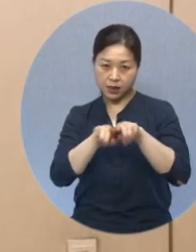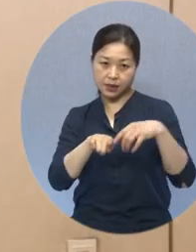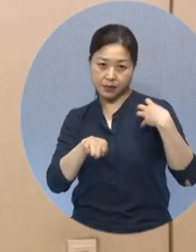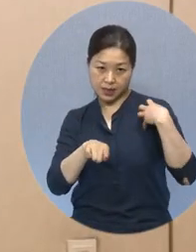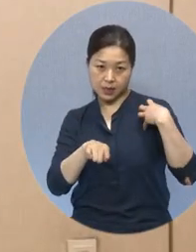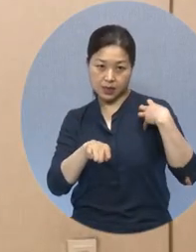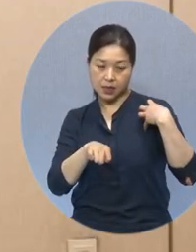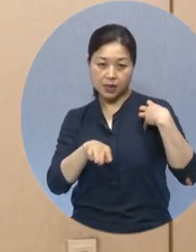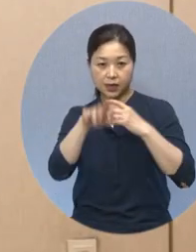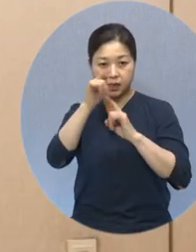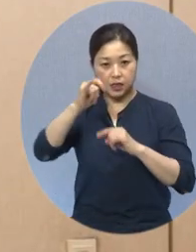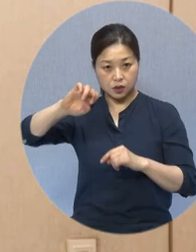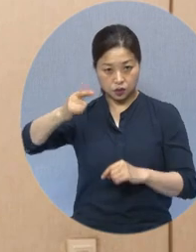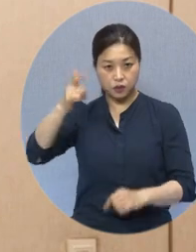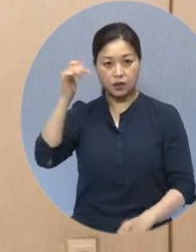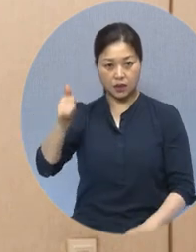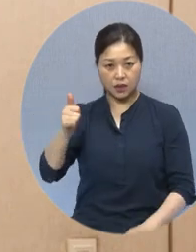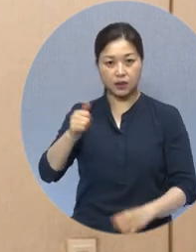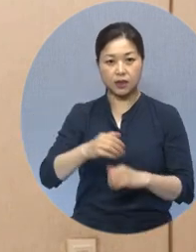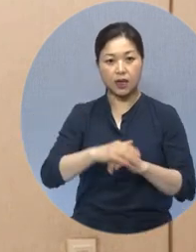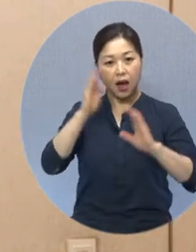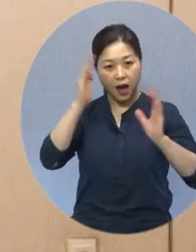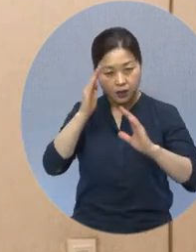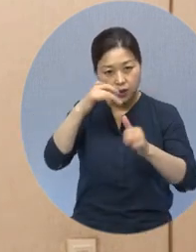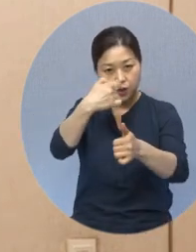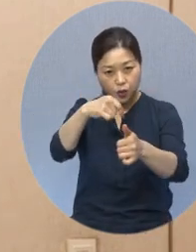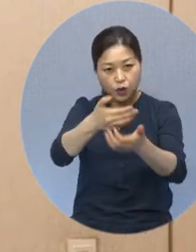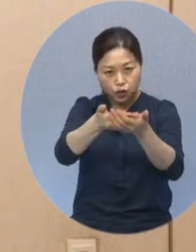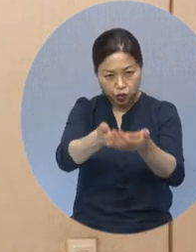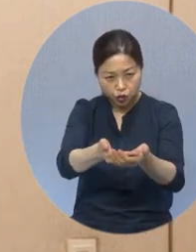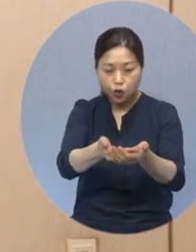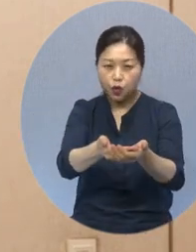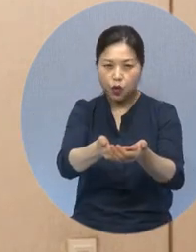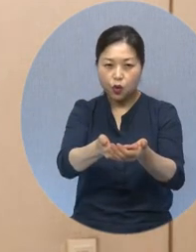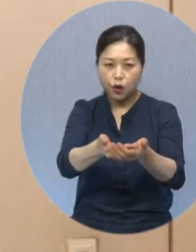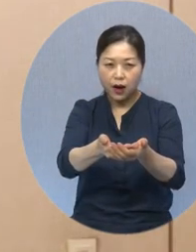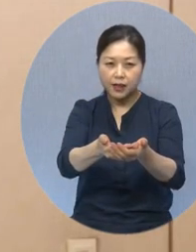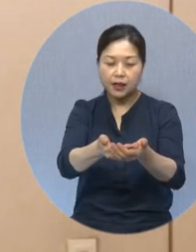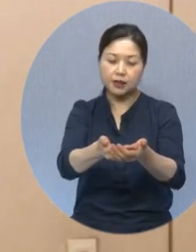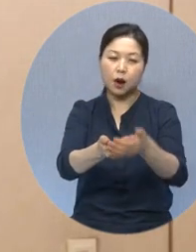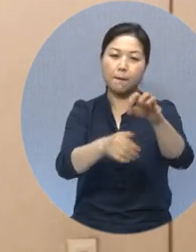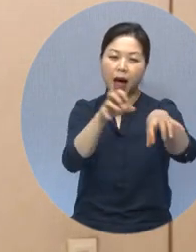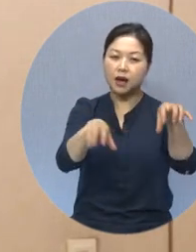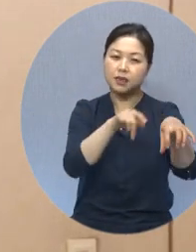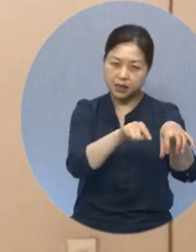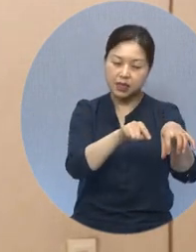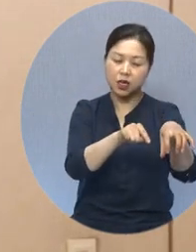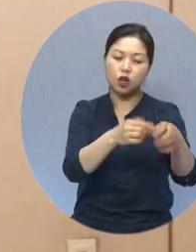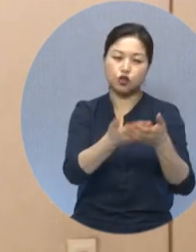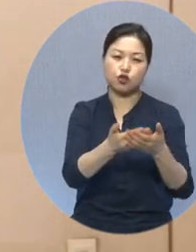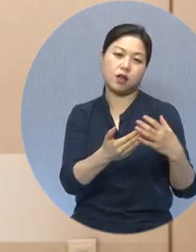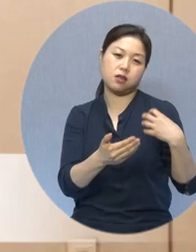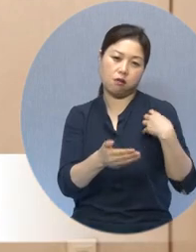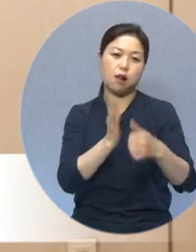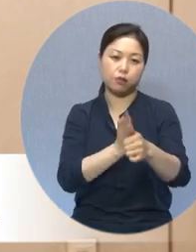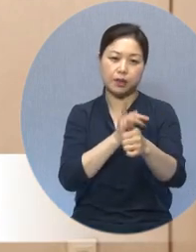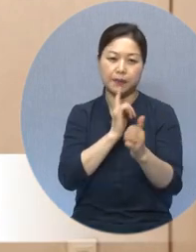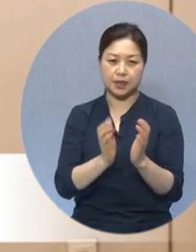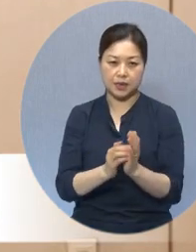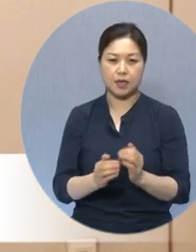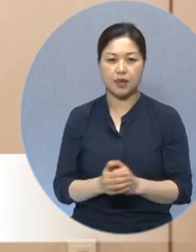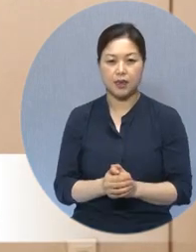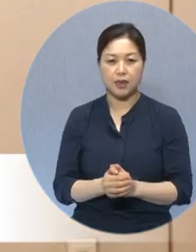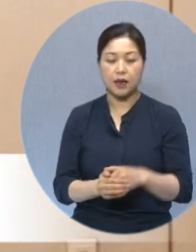이재준 고양시장은 아이들 교육의 중심이 되어야 할 마을 스스로 구심점 역할을 해주기를 당부했습니다.